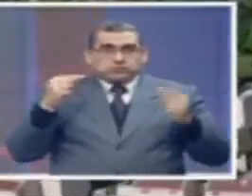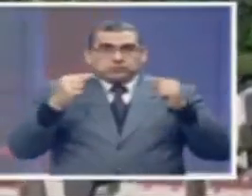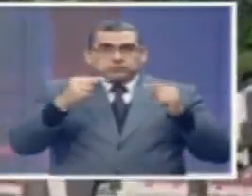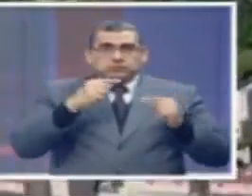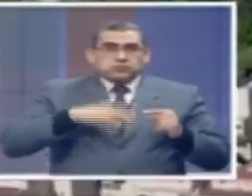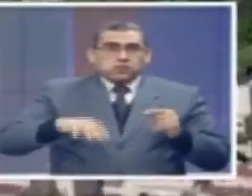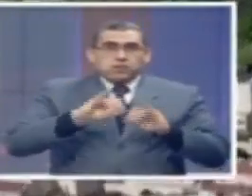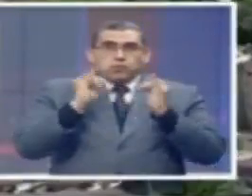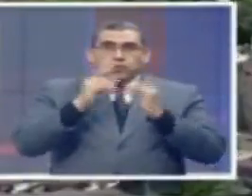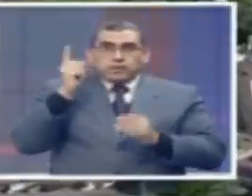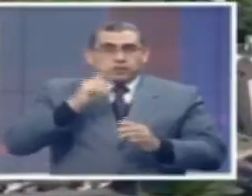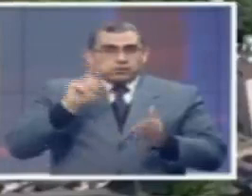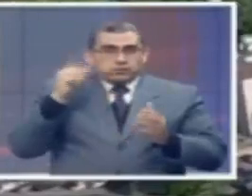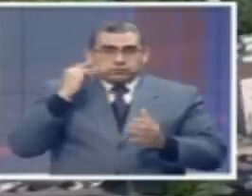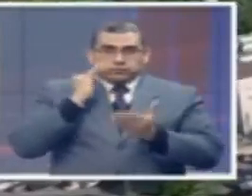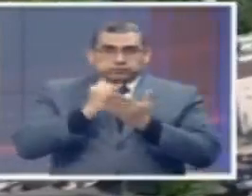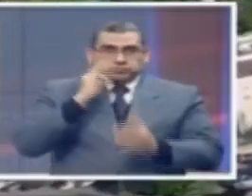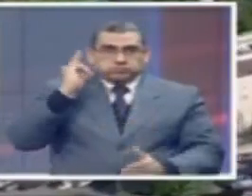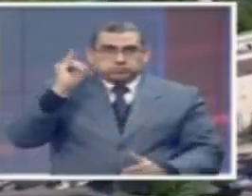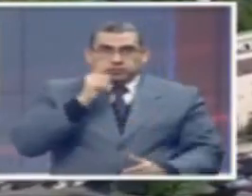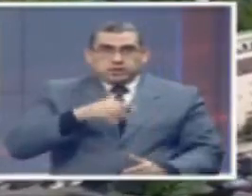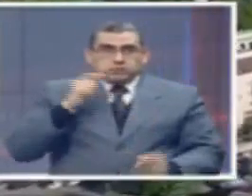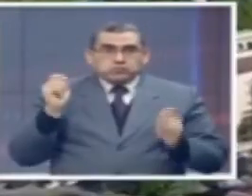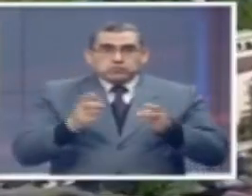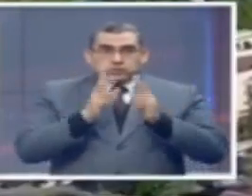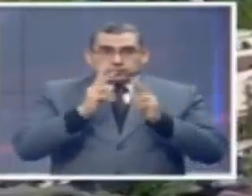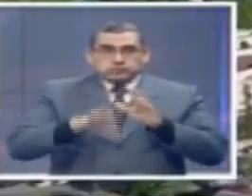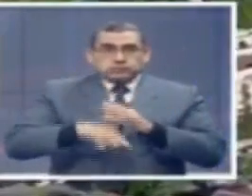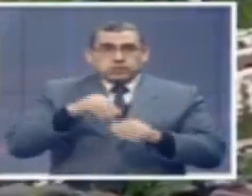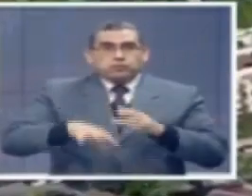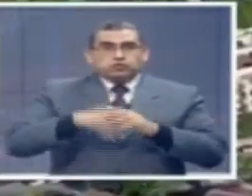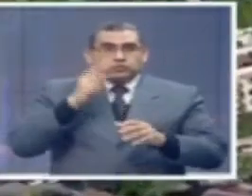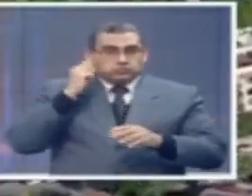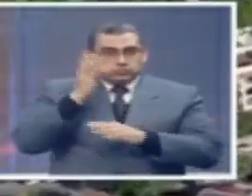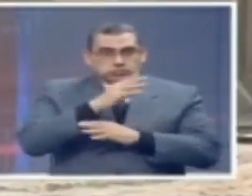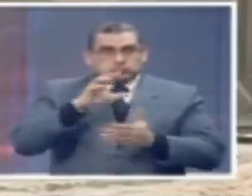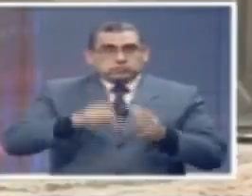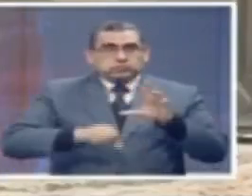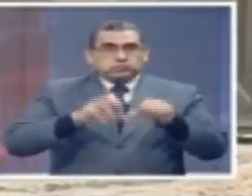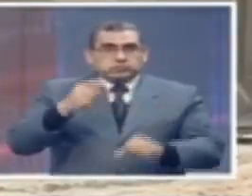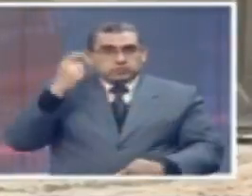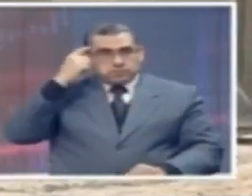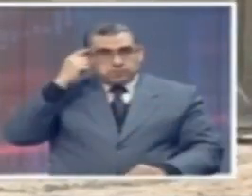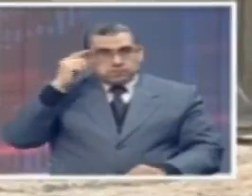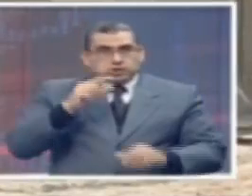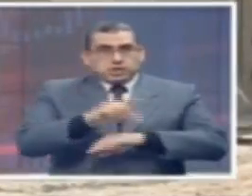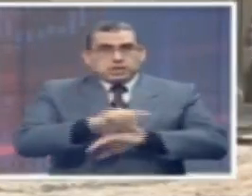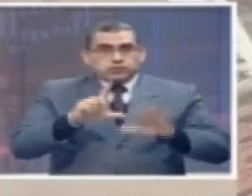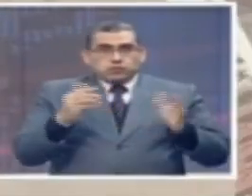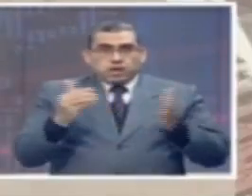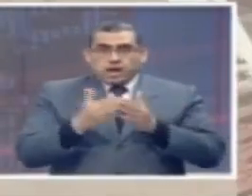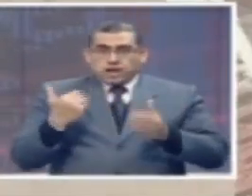لإرادة المجتمع الدولي بتوسيع وتسريع تنفيذ مشاريعها وخططها الاستيطانية في الأسابيع